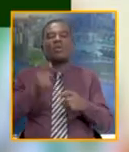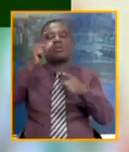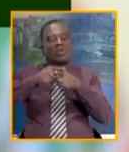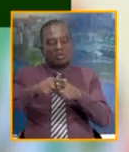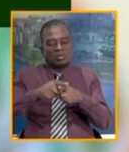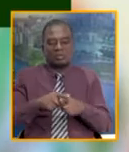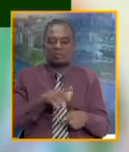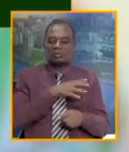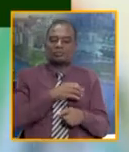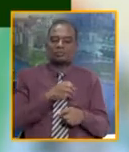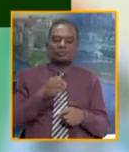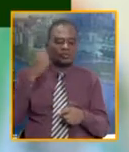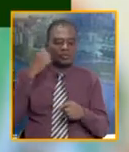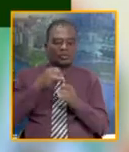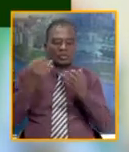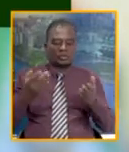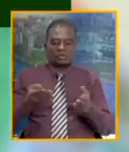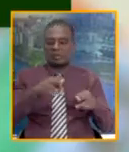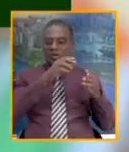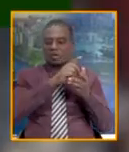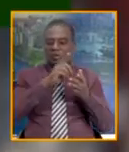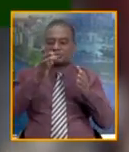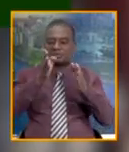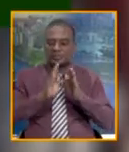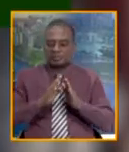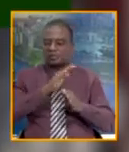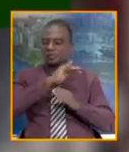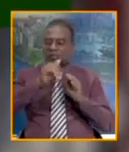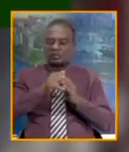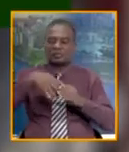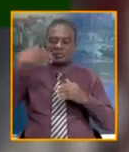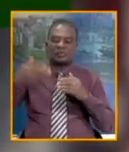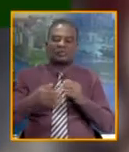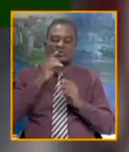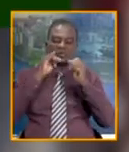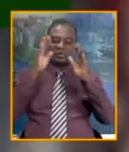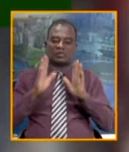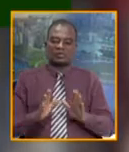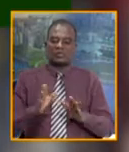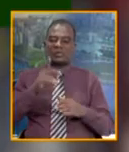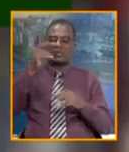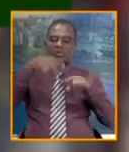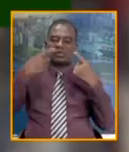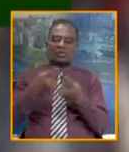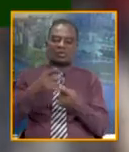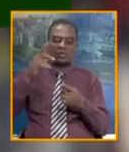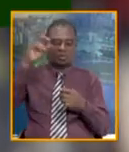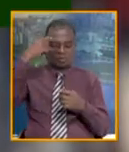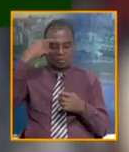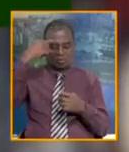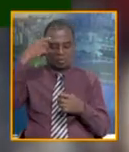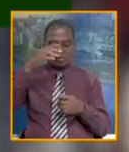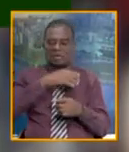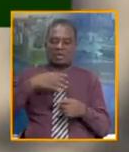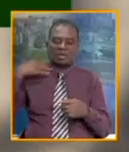candidats. Le secrétariat d'État chargé des droits de l'homme invite toutes les Ivoiriennes et tous les Ivoiriens, les partis et groupements politiques et les